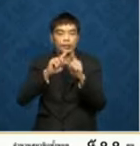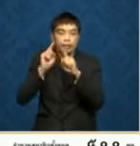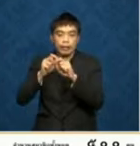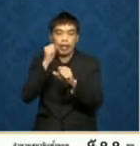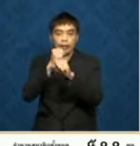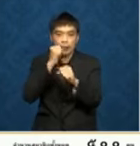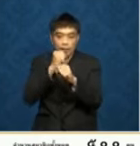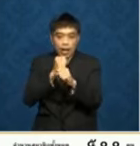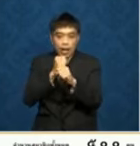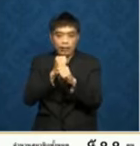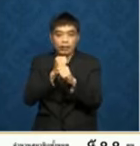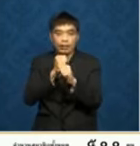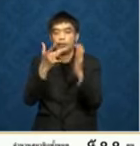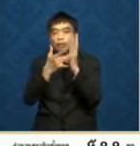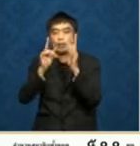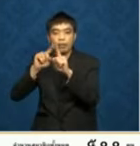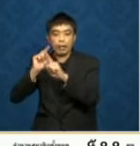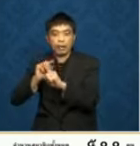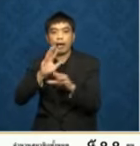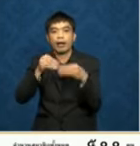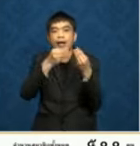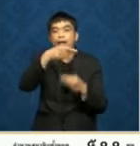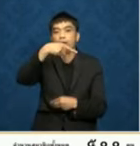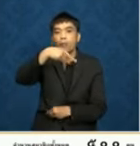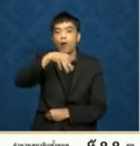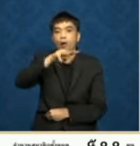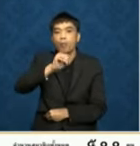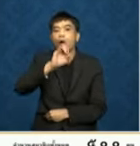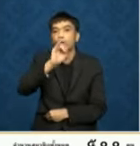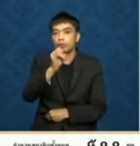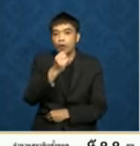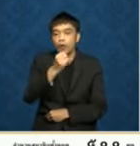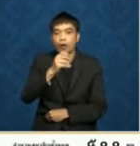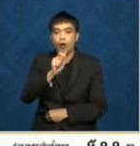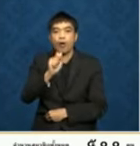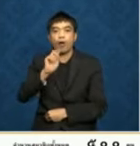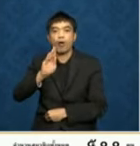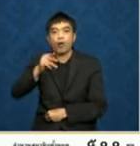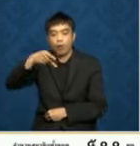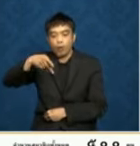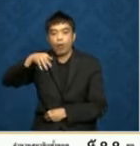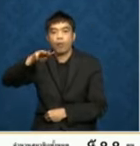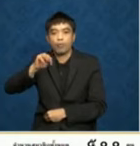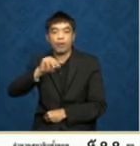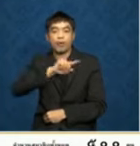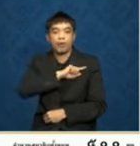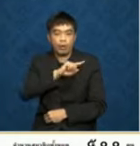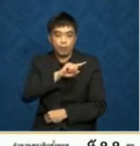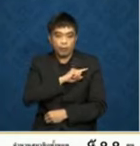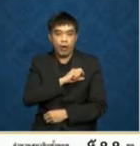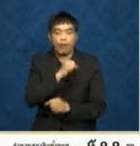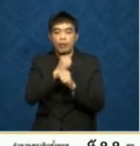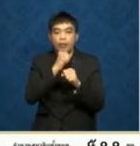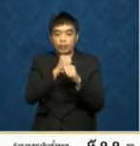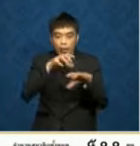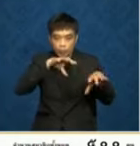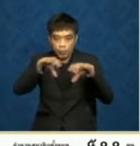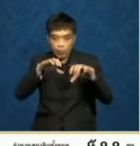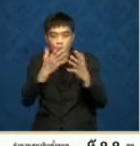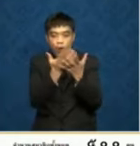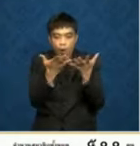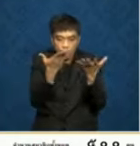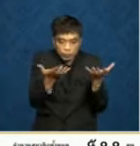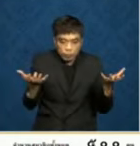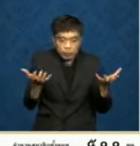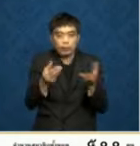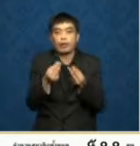สัรยภาพการทำงานของเจ้หน้ที่พอม. พอม. และอ.อม. จ. ที่จะตอบรบปัหาของพี่น้